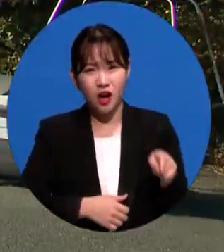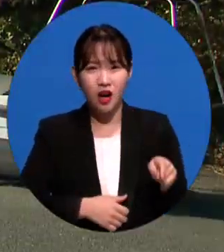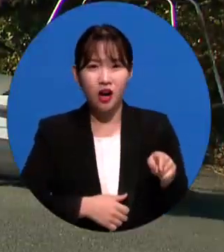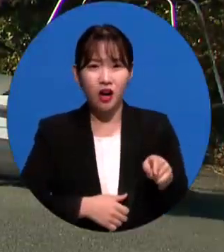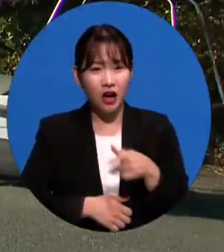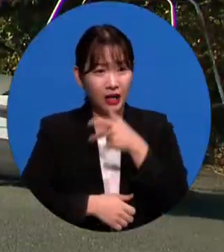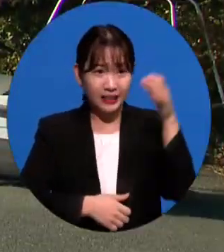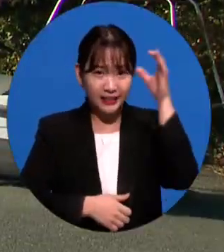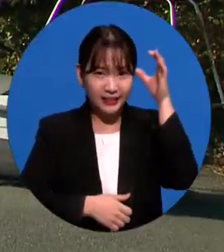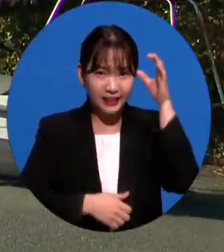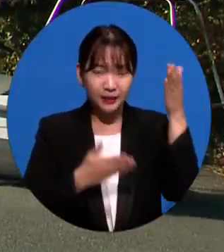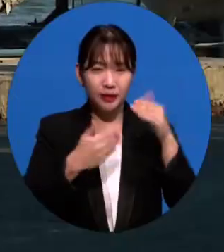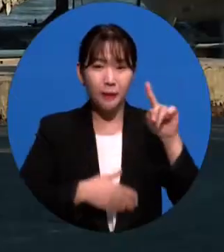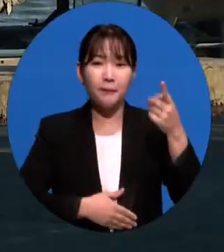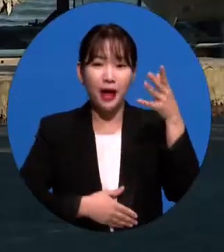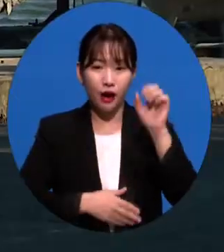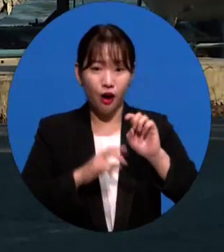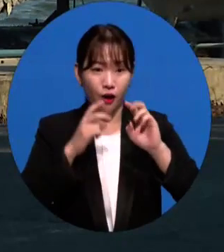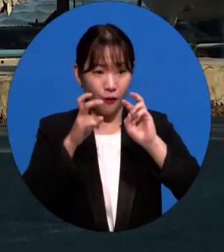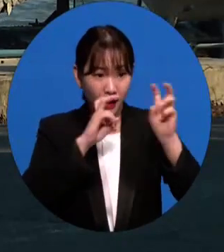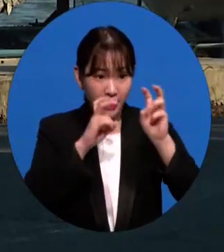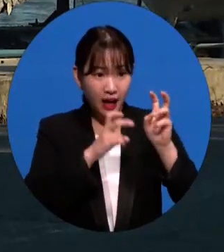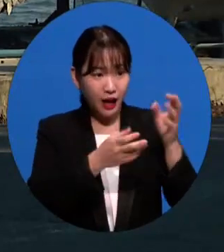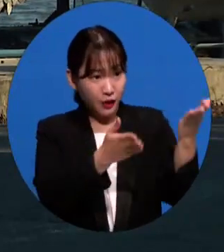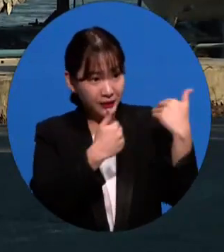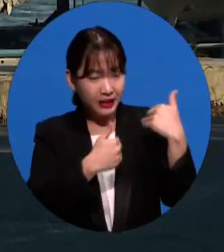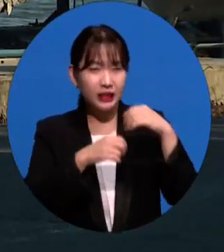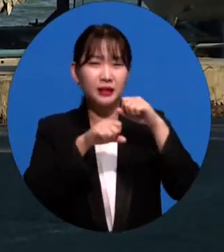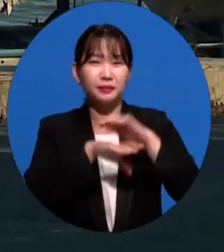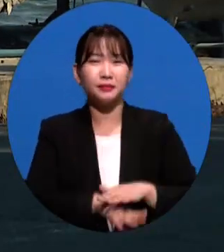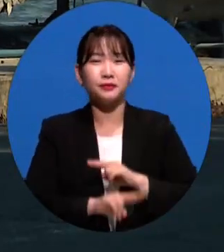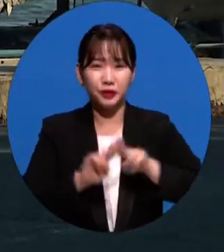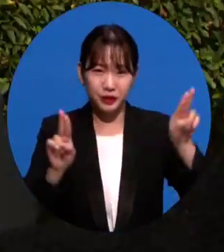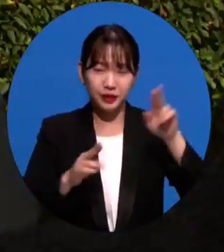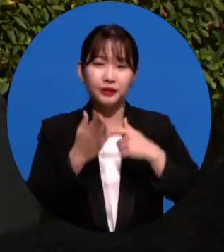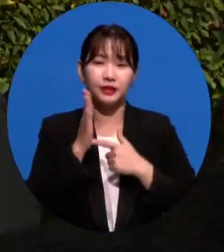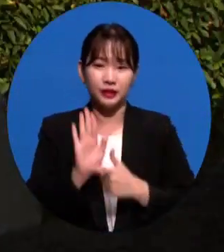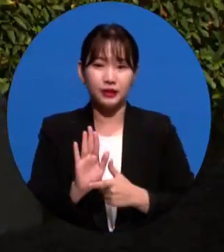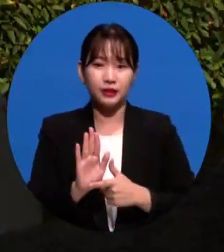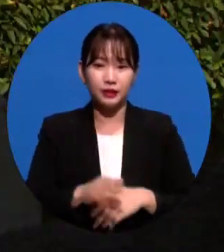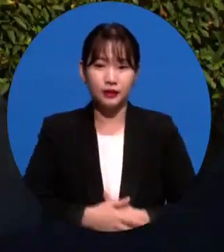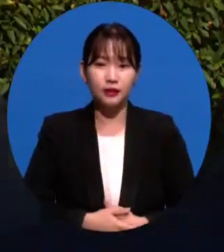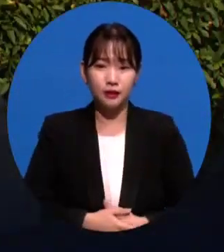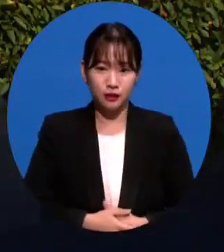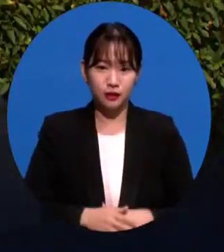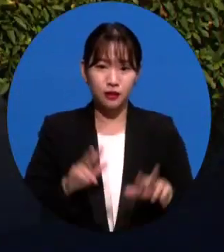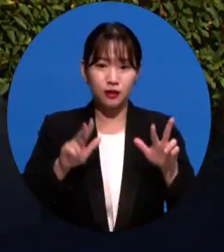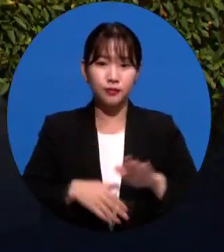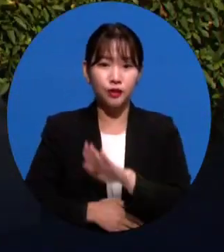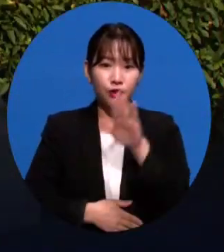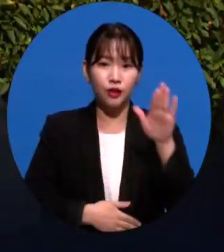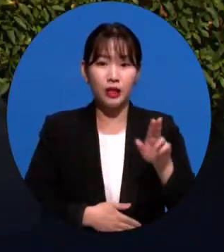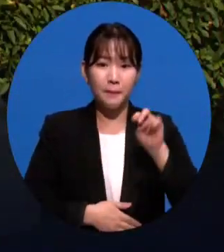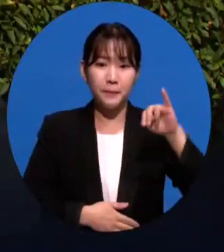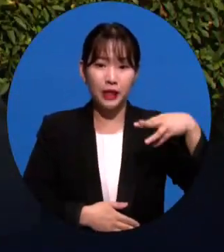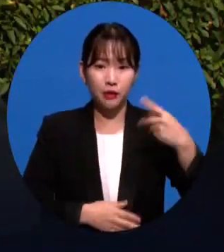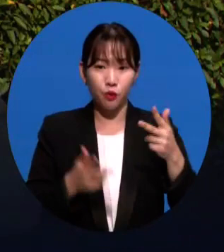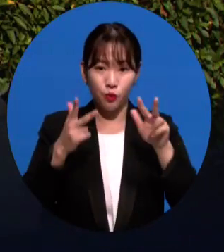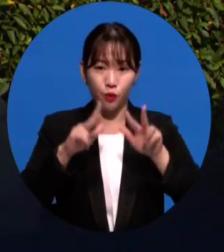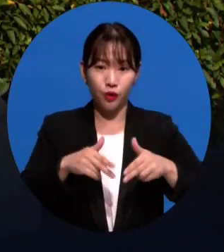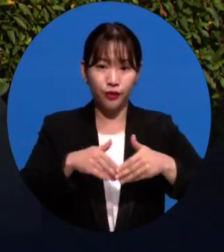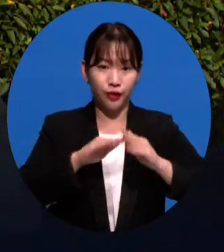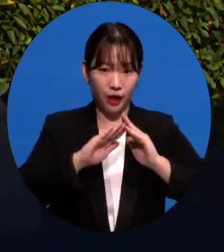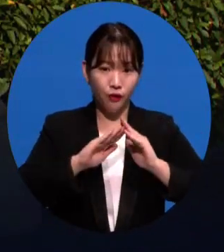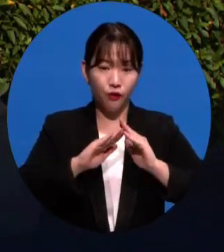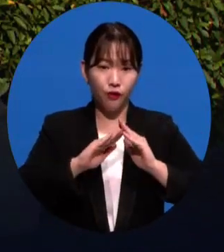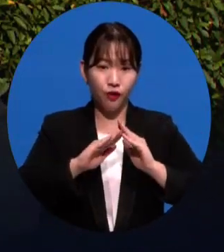기대를 모았던 100억원대 민자유치는 무산된 것으로 알려졌습니다 지금 저희들이 미로공원을 조성을